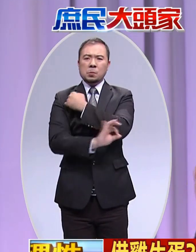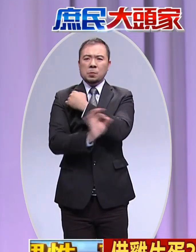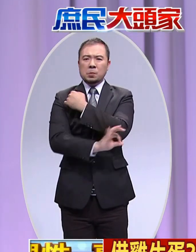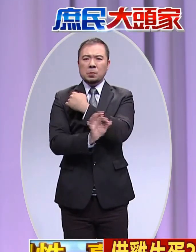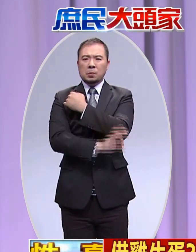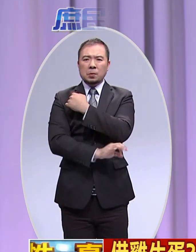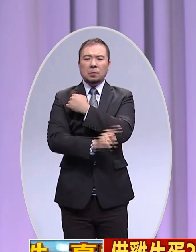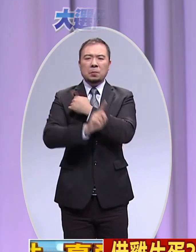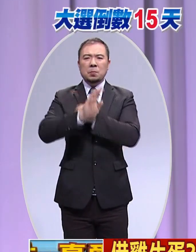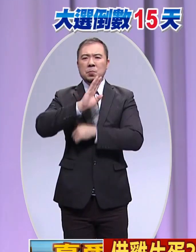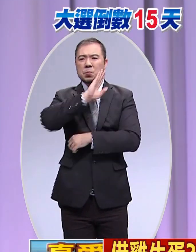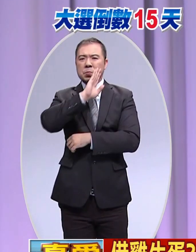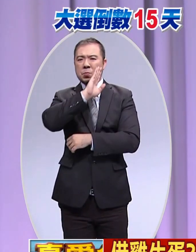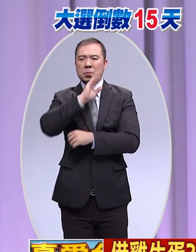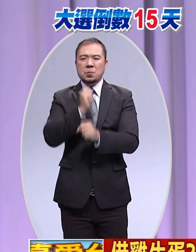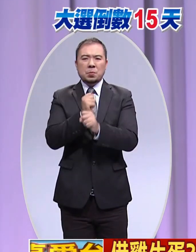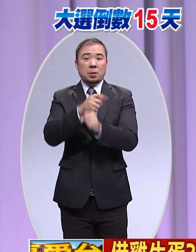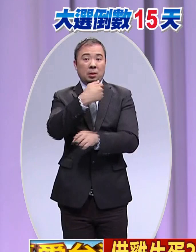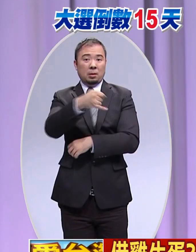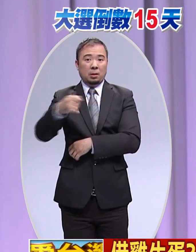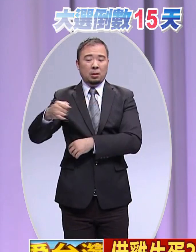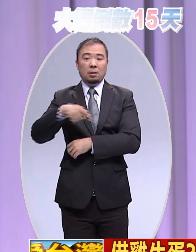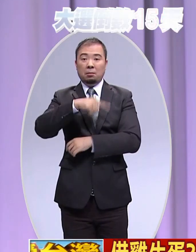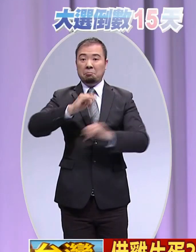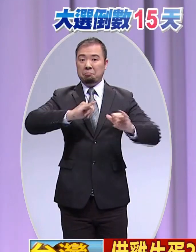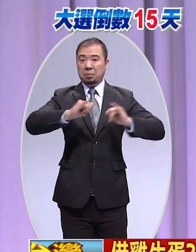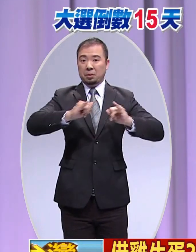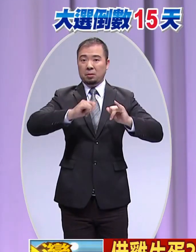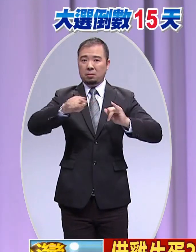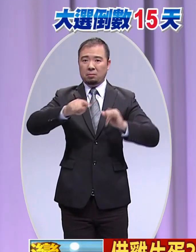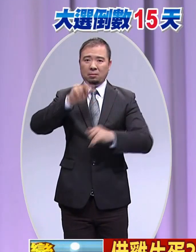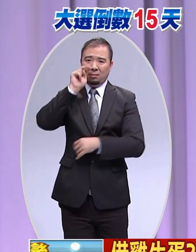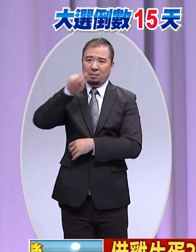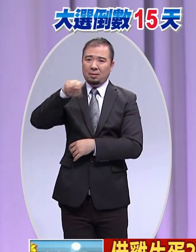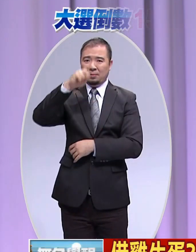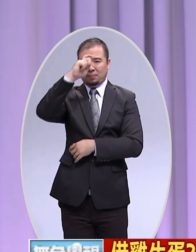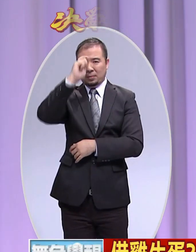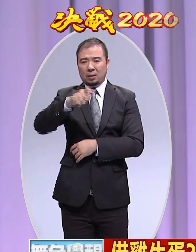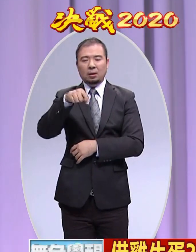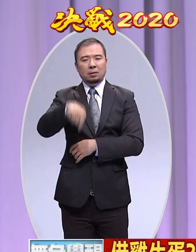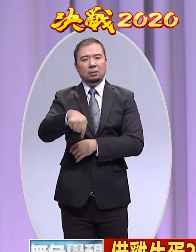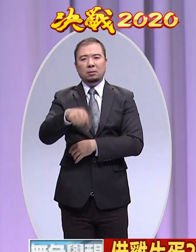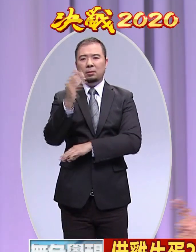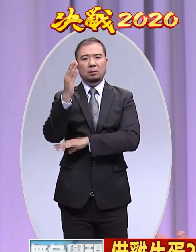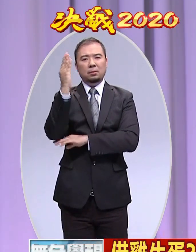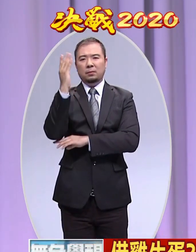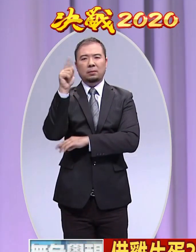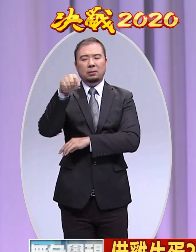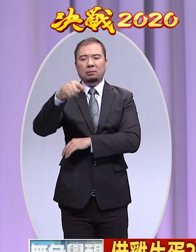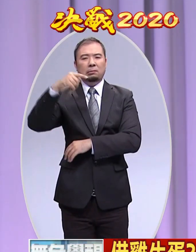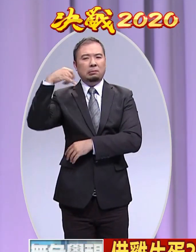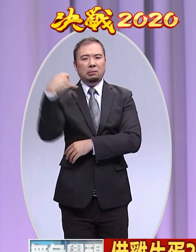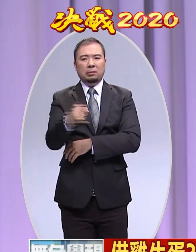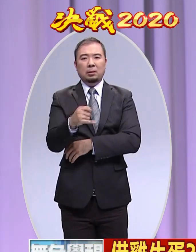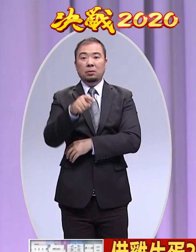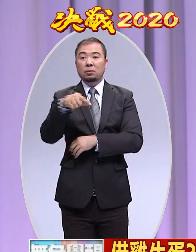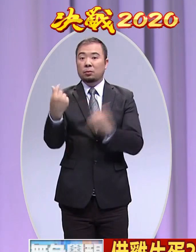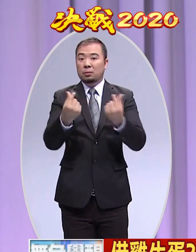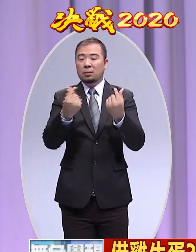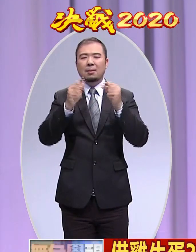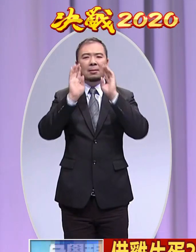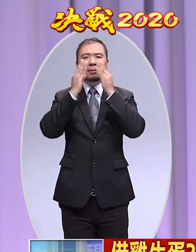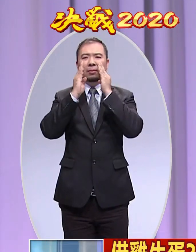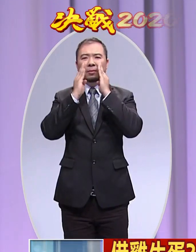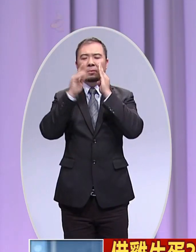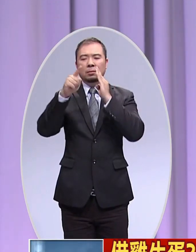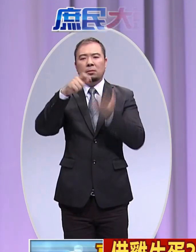远离了人民的期待。这个政府是万恶的政府，就像你在脸书讲的，是无良